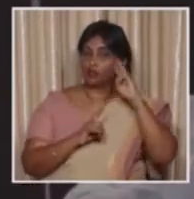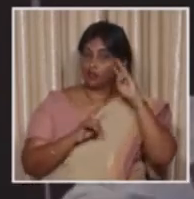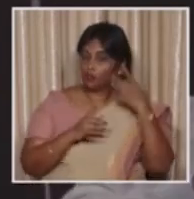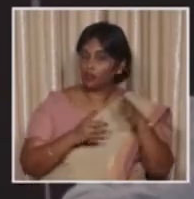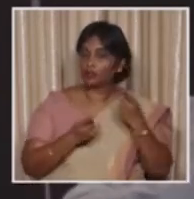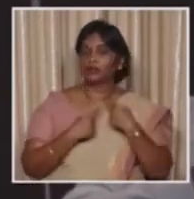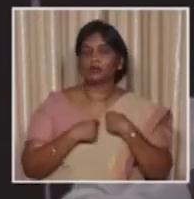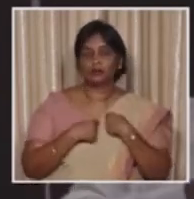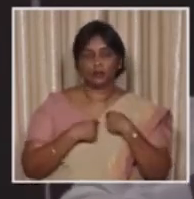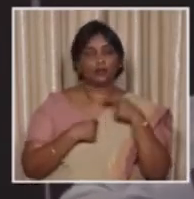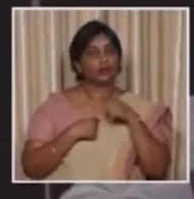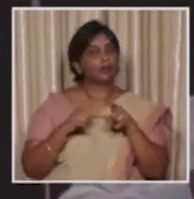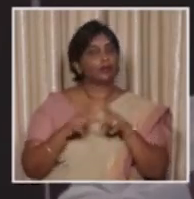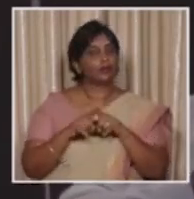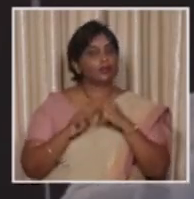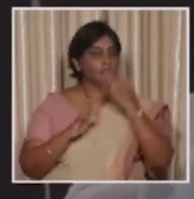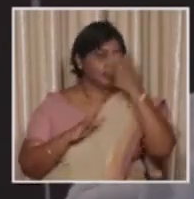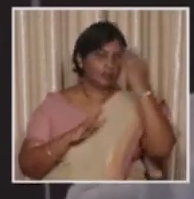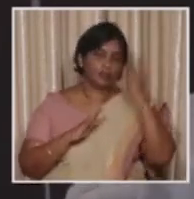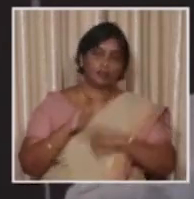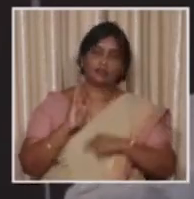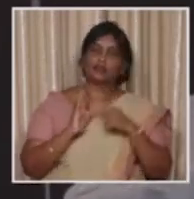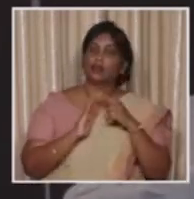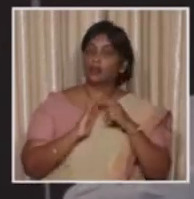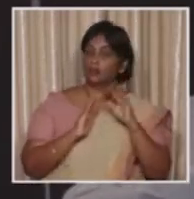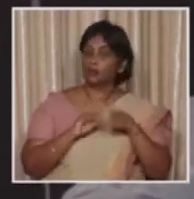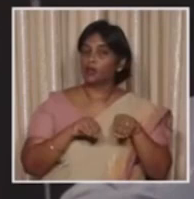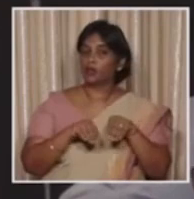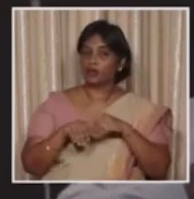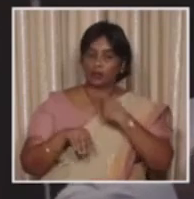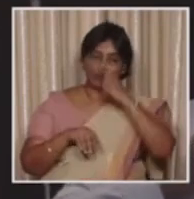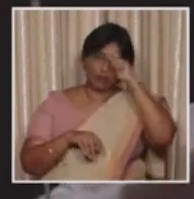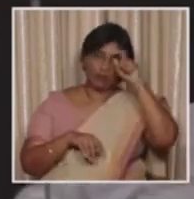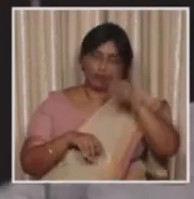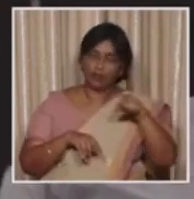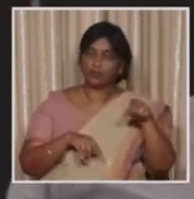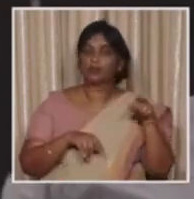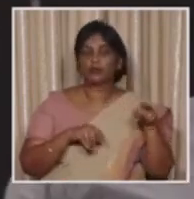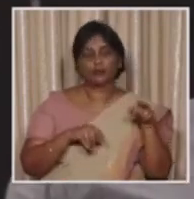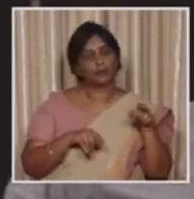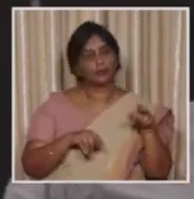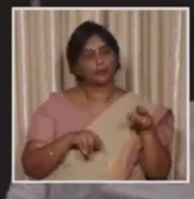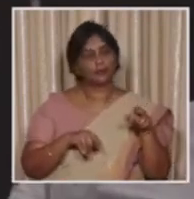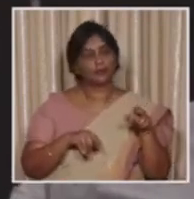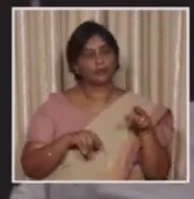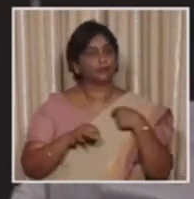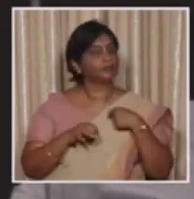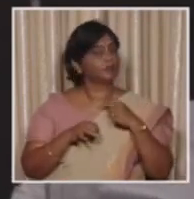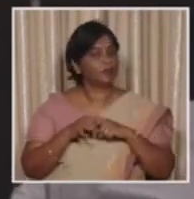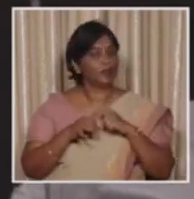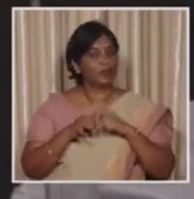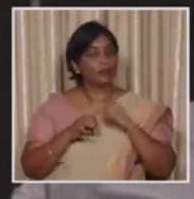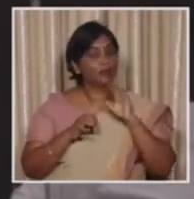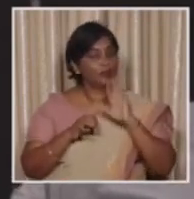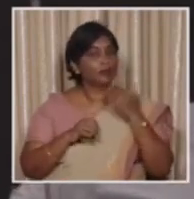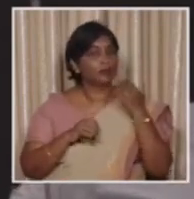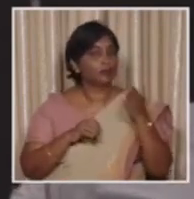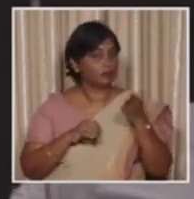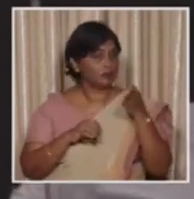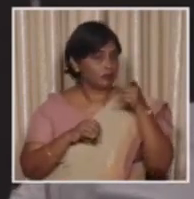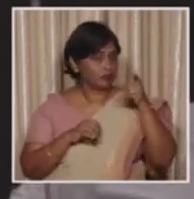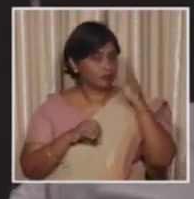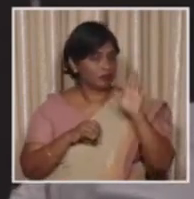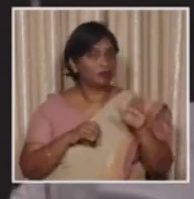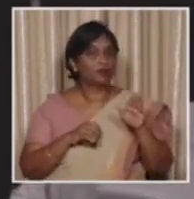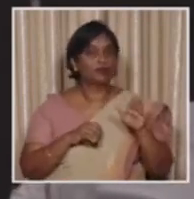விவசாயிகளுடைய அடுத்த பிரச்சனையாக இருக்கிறது, எங்களுடைய மக்கள் வந்து அதிகமாக நெச்செய்கையில் ஈடுபடுறவர்கள் இல்லை, மேட்டு நல்ல பயிற்சியை